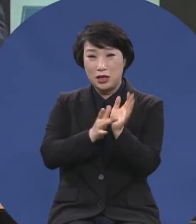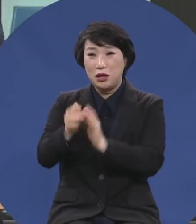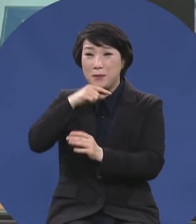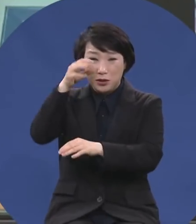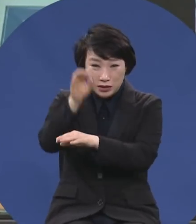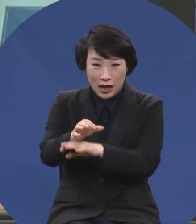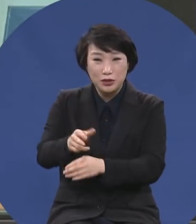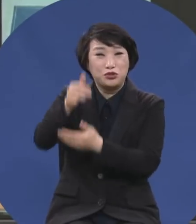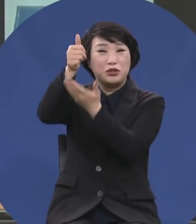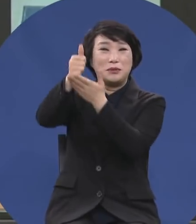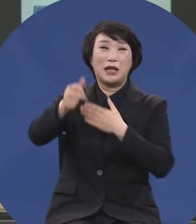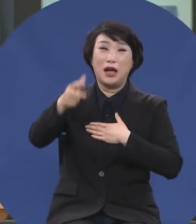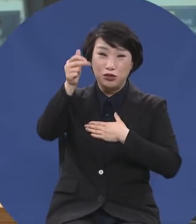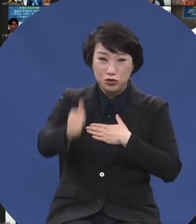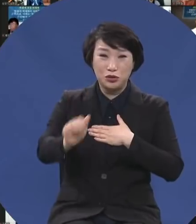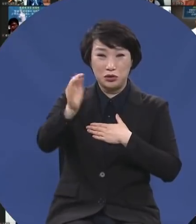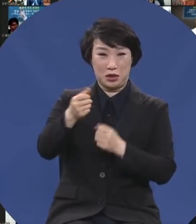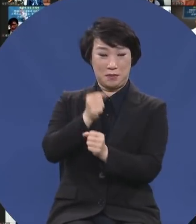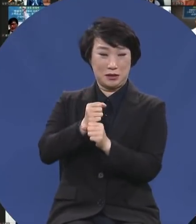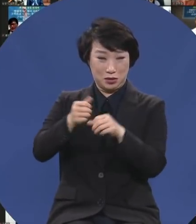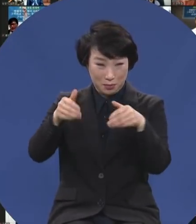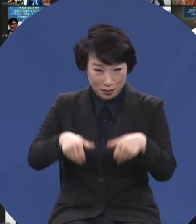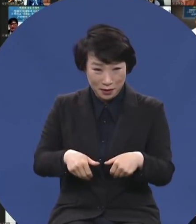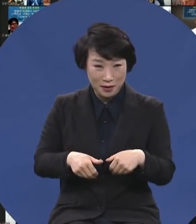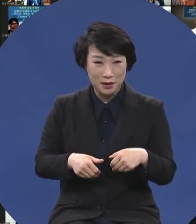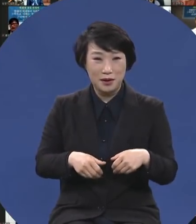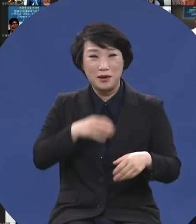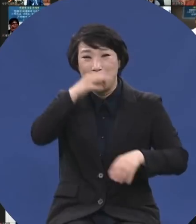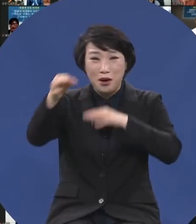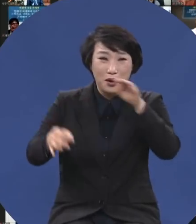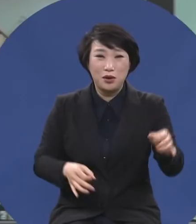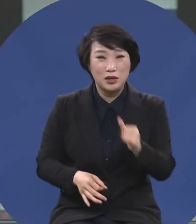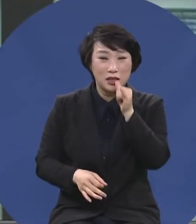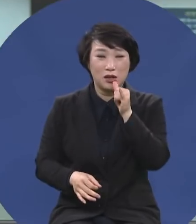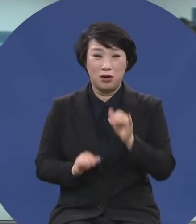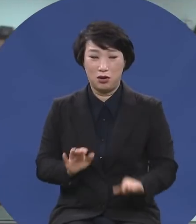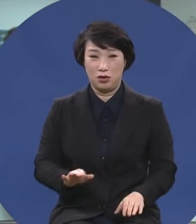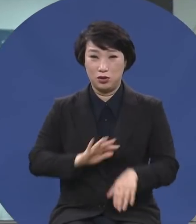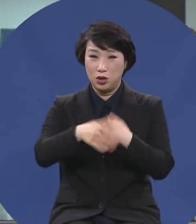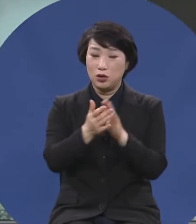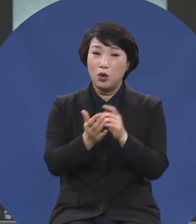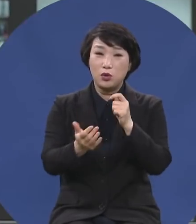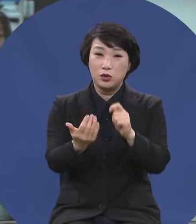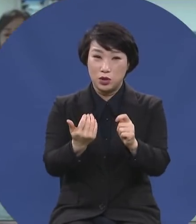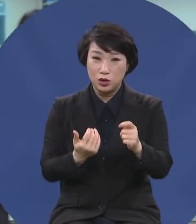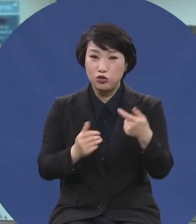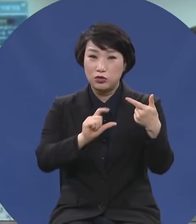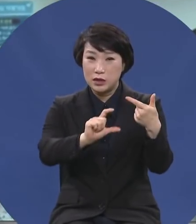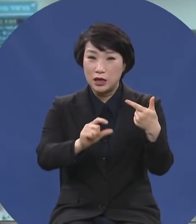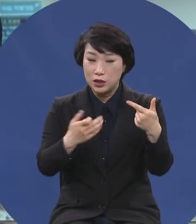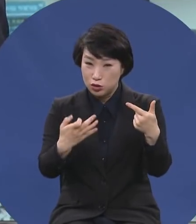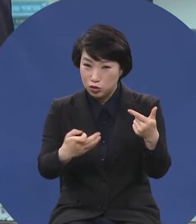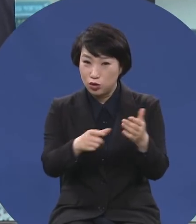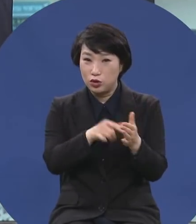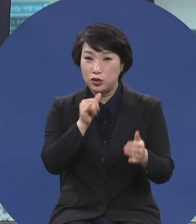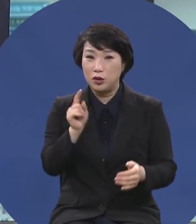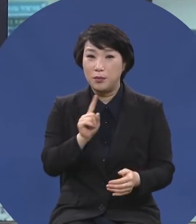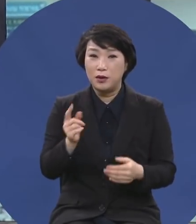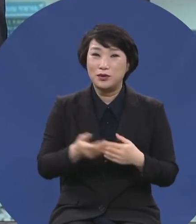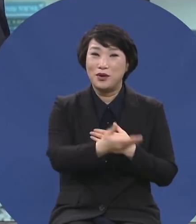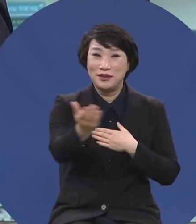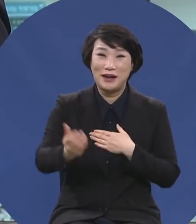사신 이가 주권자가 되게. 그래서 고린도서 6장 19절에도 뭐라고 그랬어요? 예,